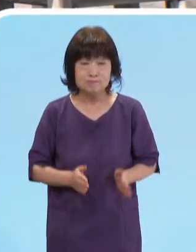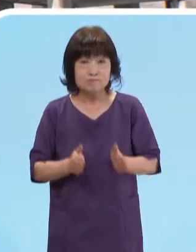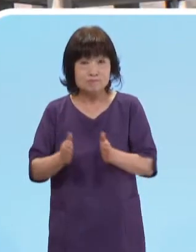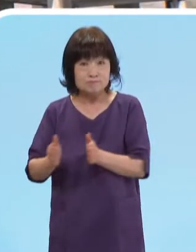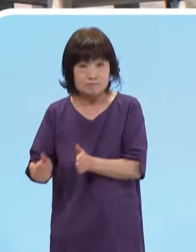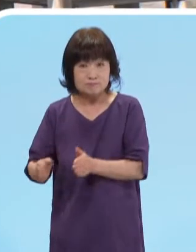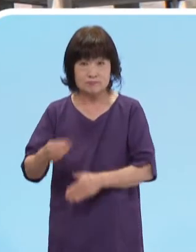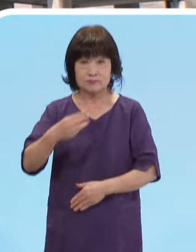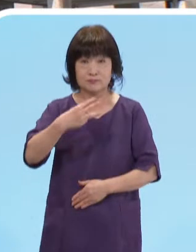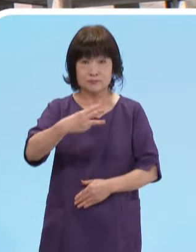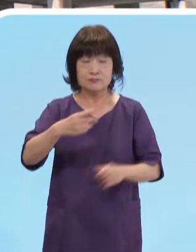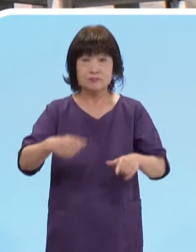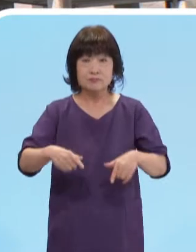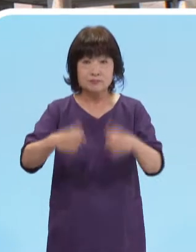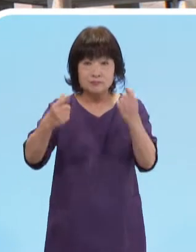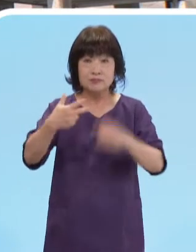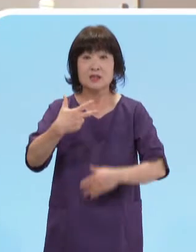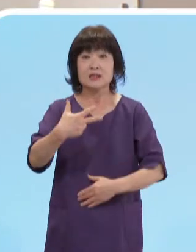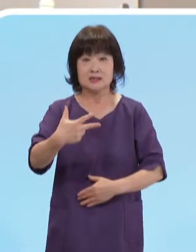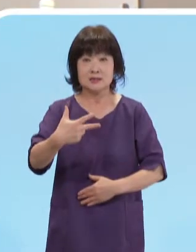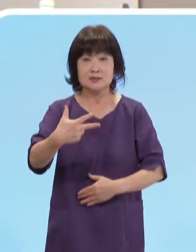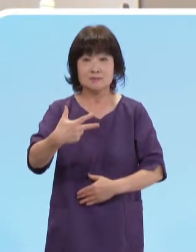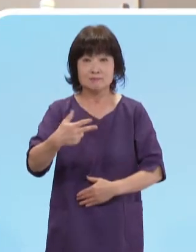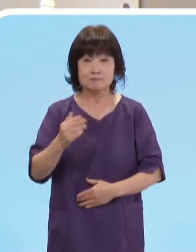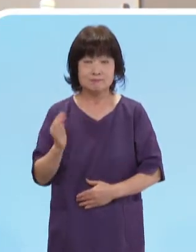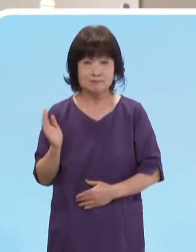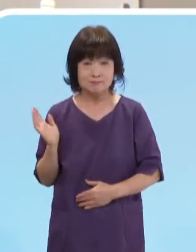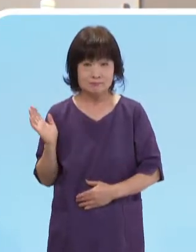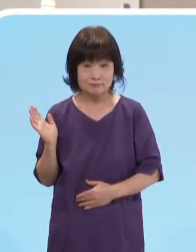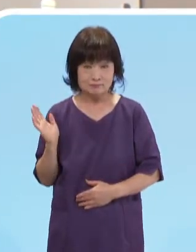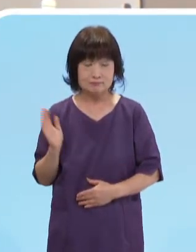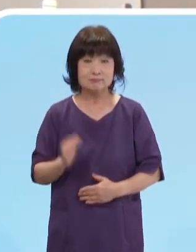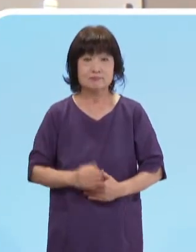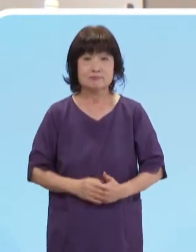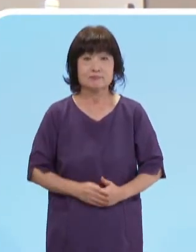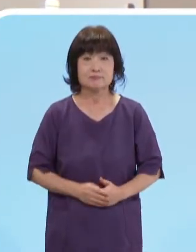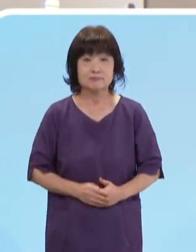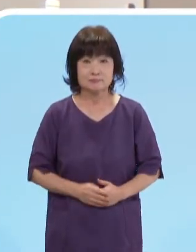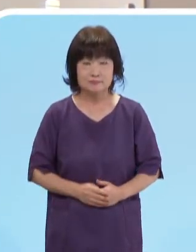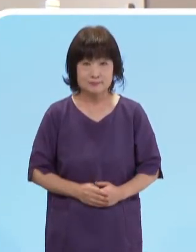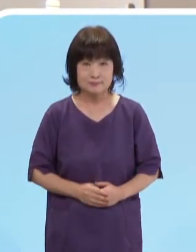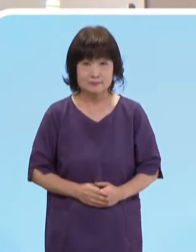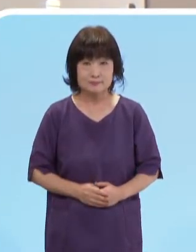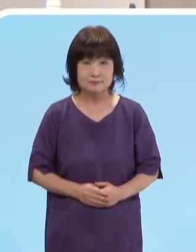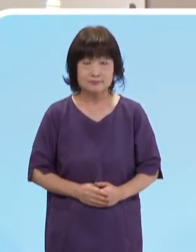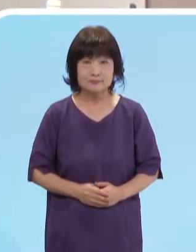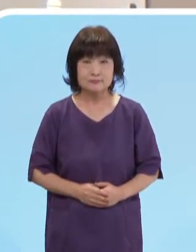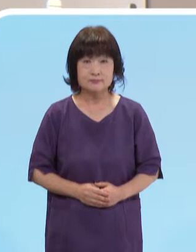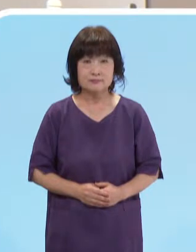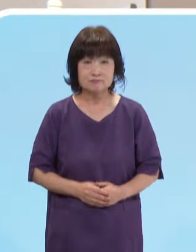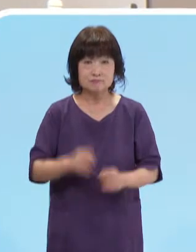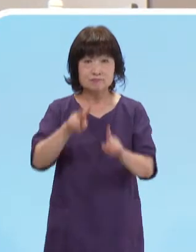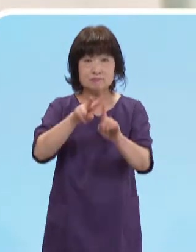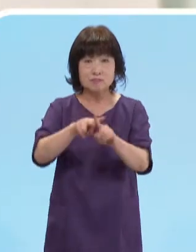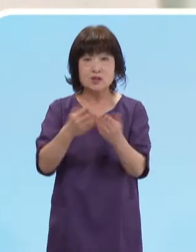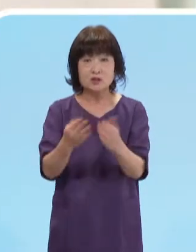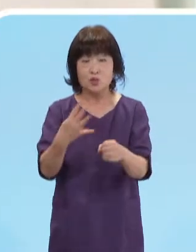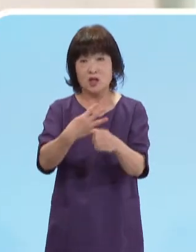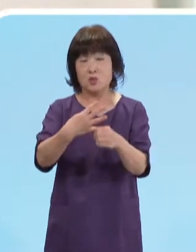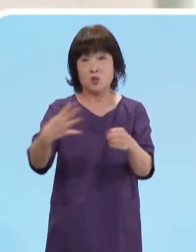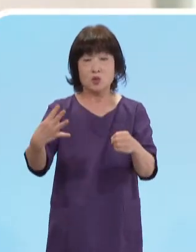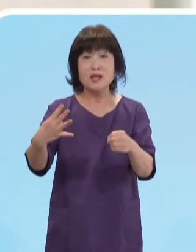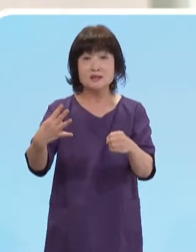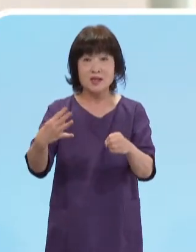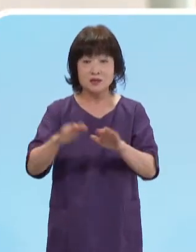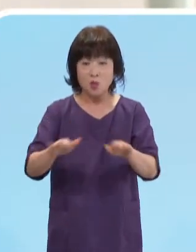ところ変わって三木市。 大丈夫、みんなと同じ心だよ。小学校4